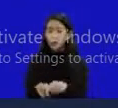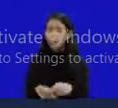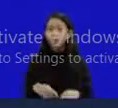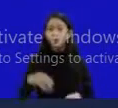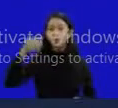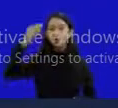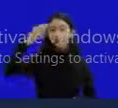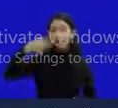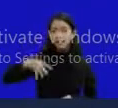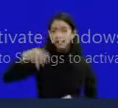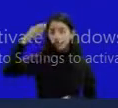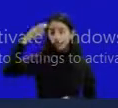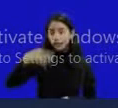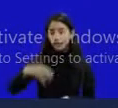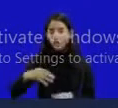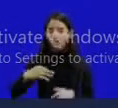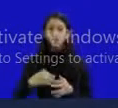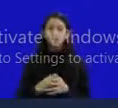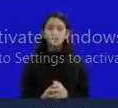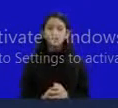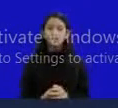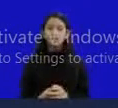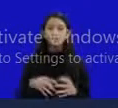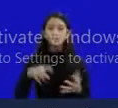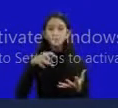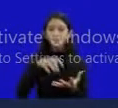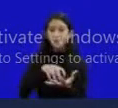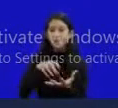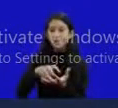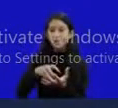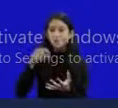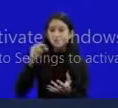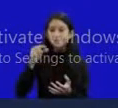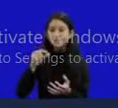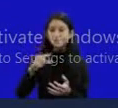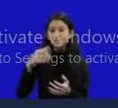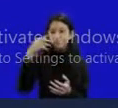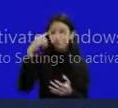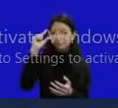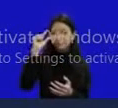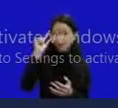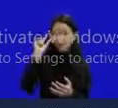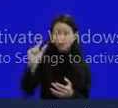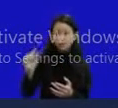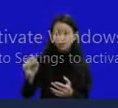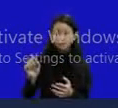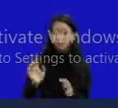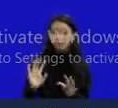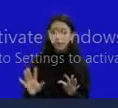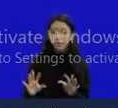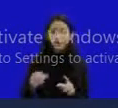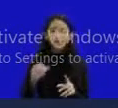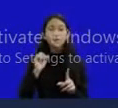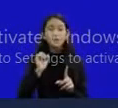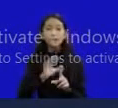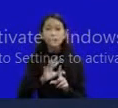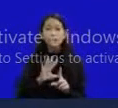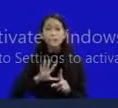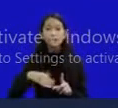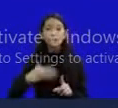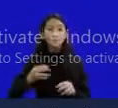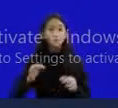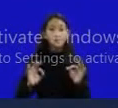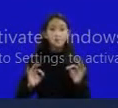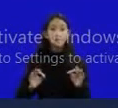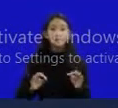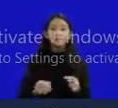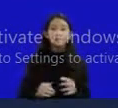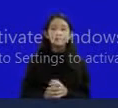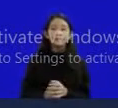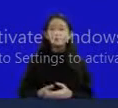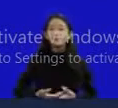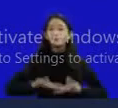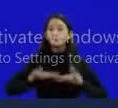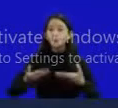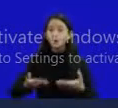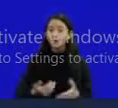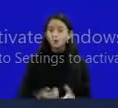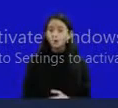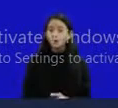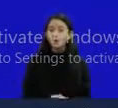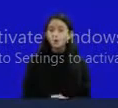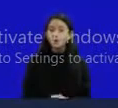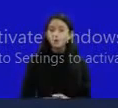desa-desa dan area-area yang terpencil yang tidak terdampak tetapi tanpa memberikan kemampuan untuk